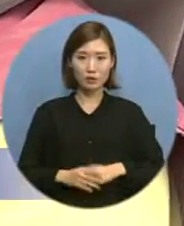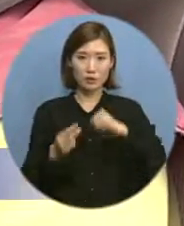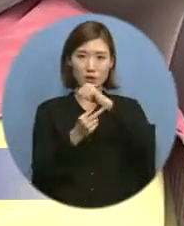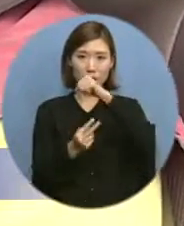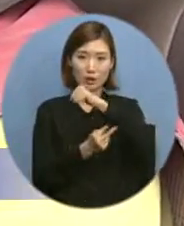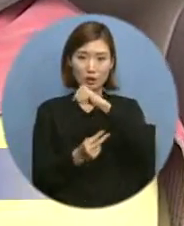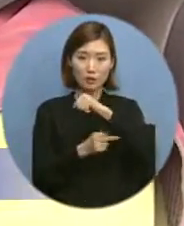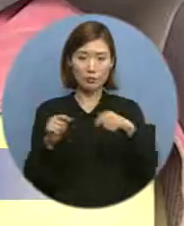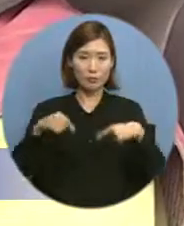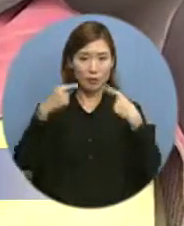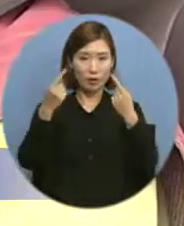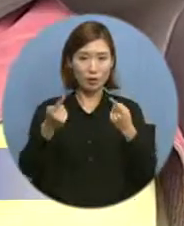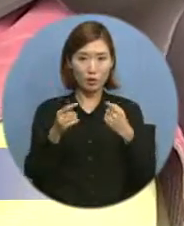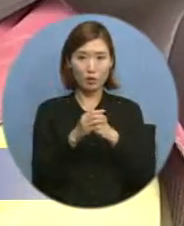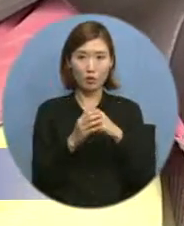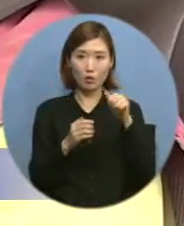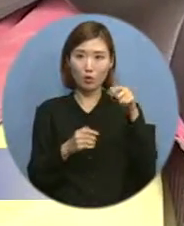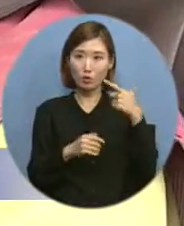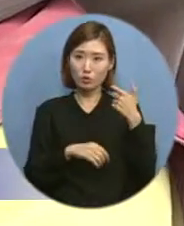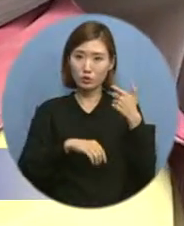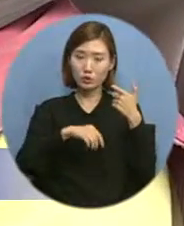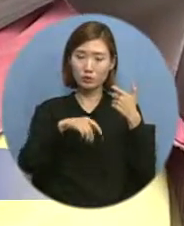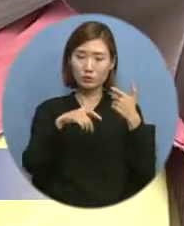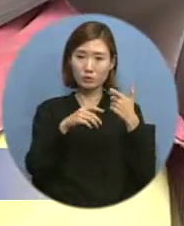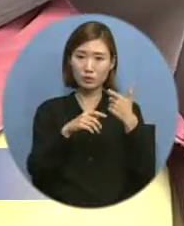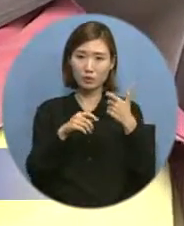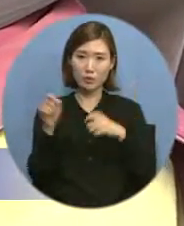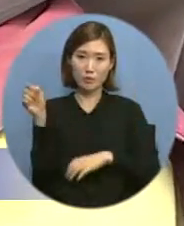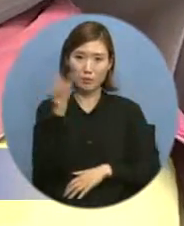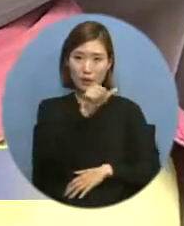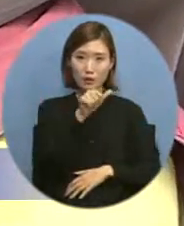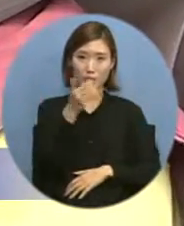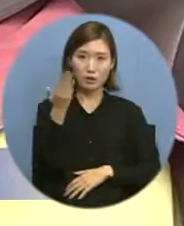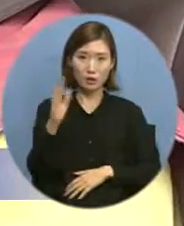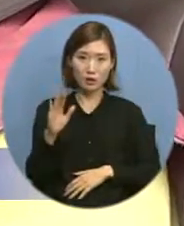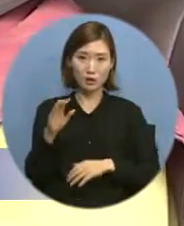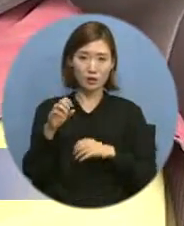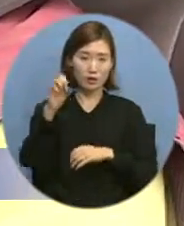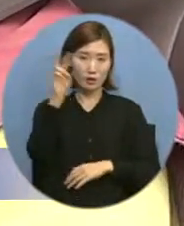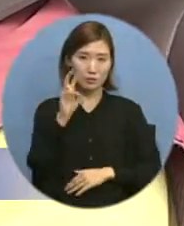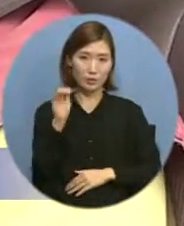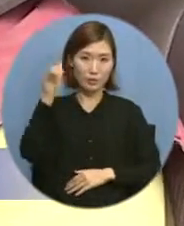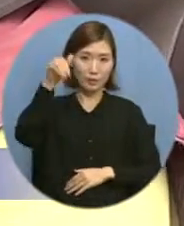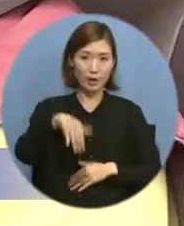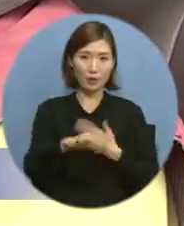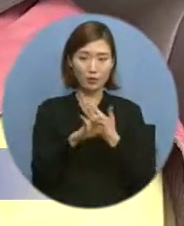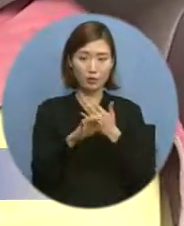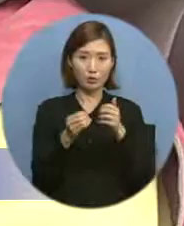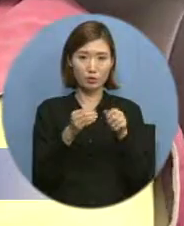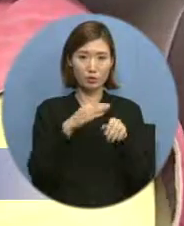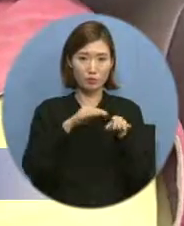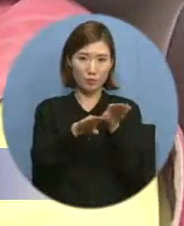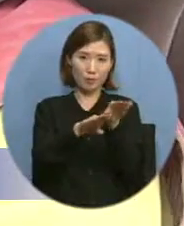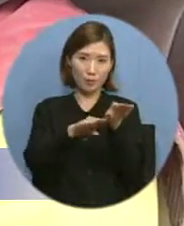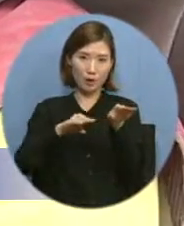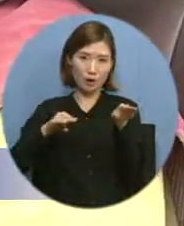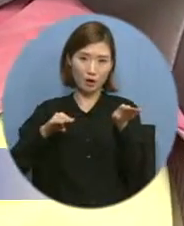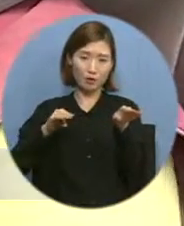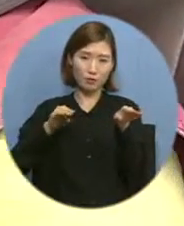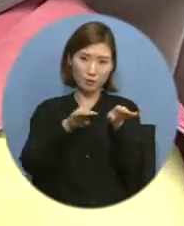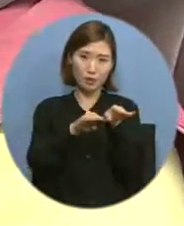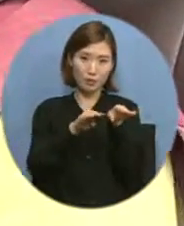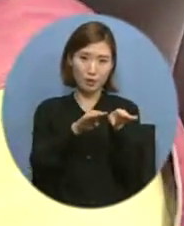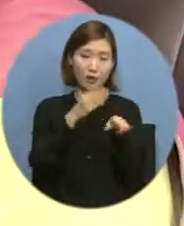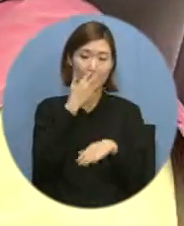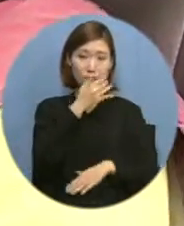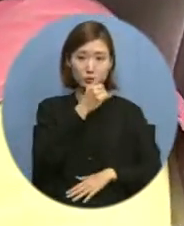건너는데 보통 50km 기본적으로 나오는데 갑자기 꺾어버리면은 뒤에 오는 차도 잘못하면 충돌할 수가 있는